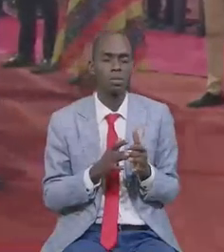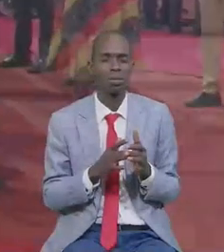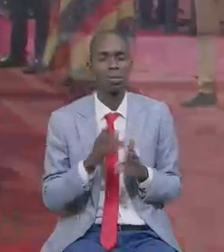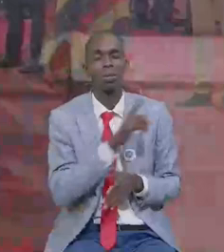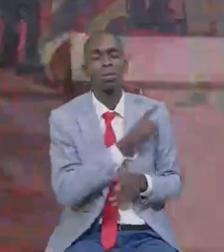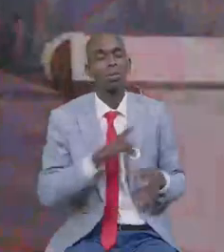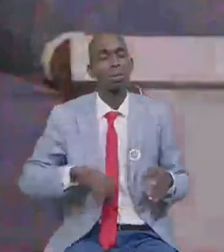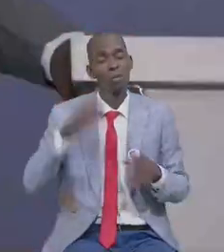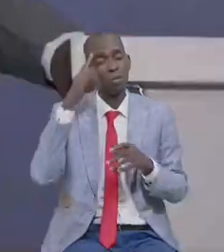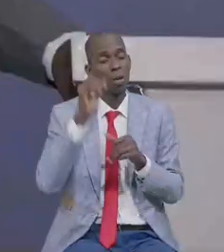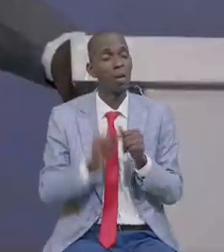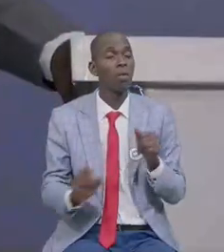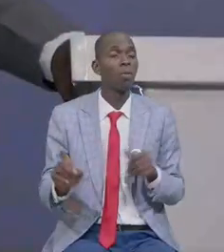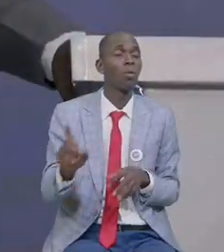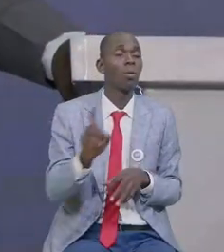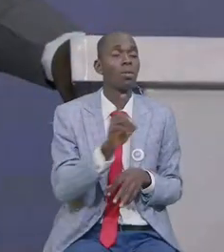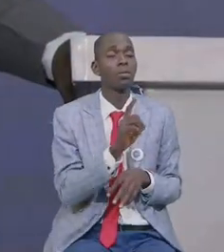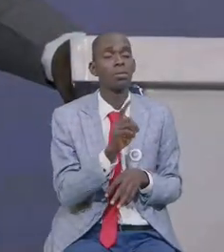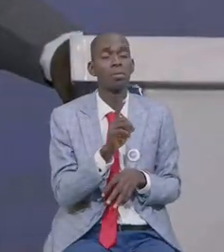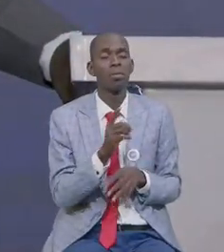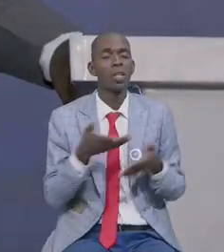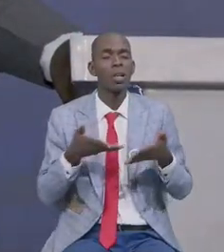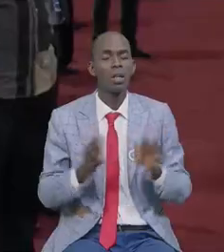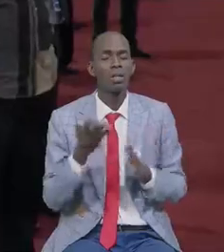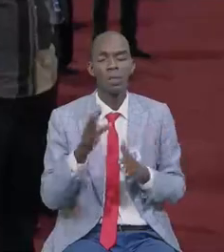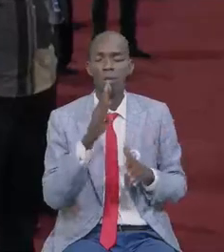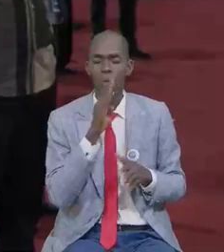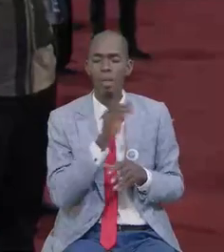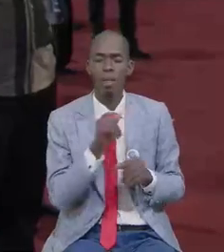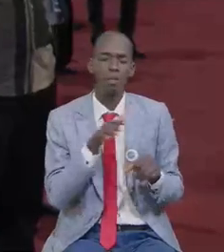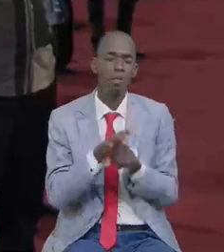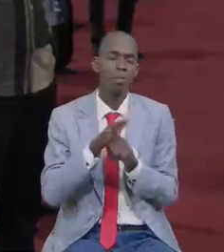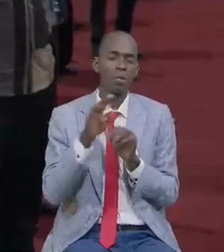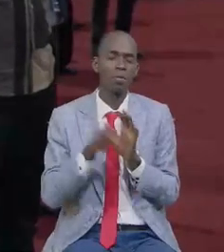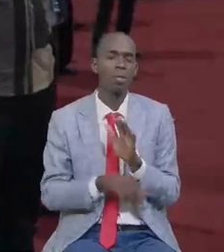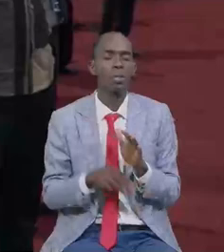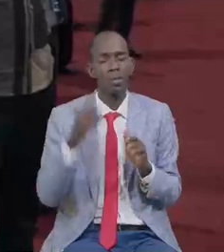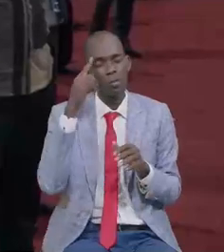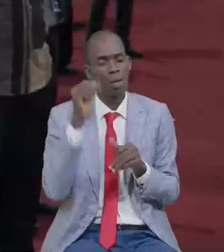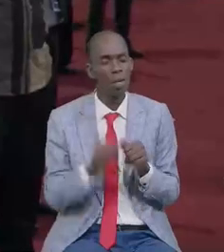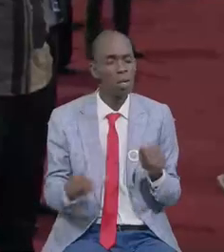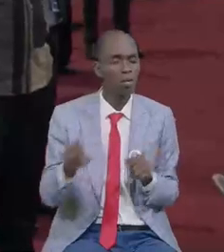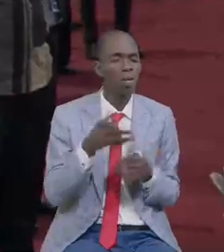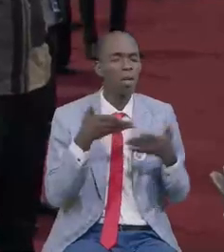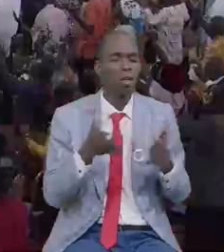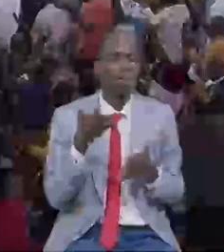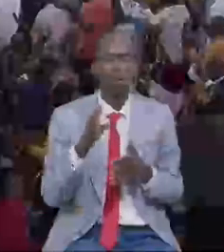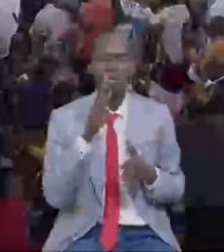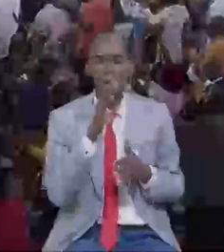Seigneur, pour chacun qui a un accomplissement, chacun qui a une